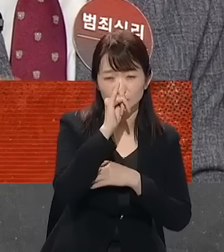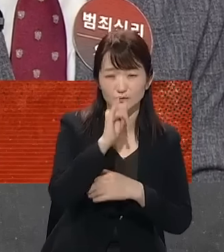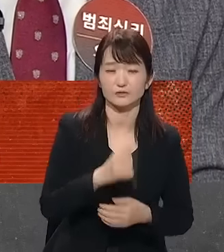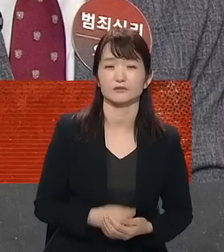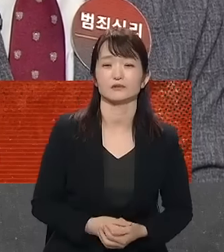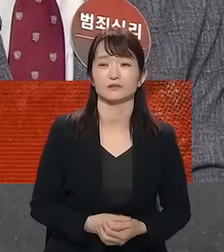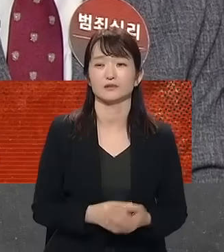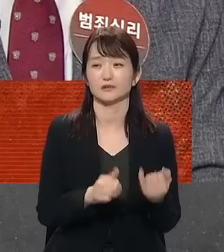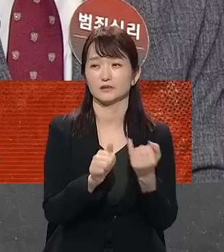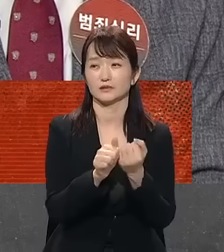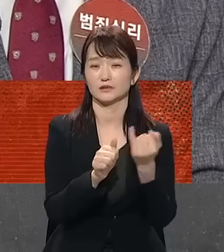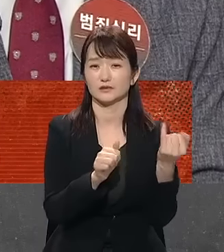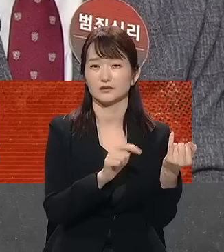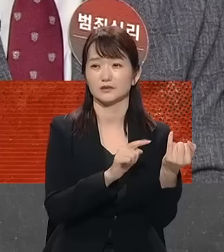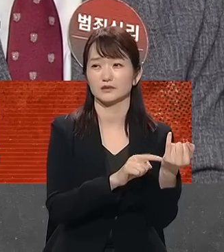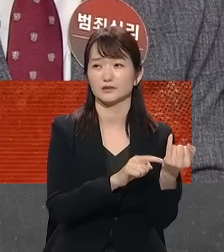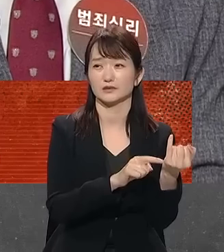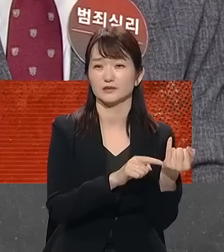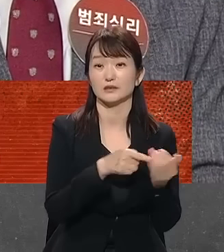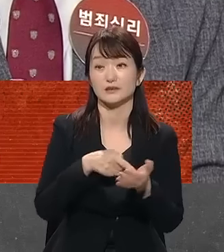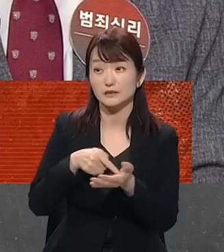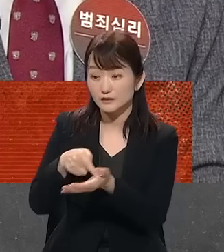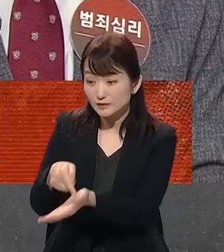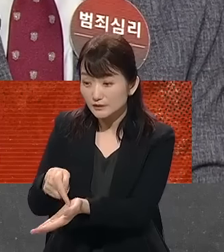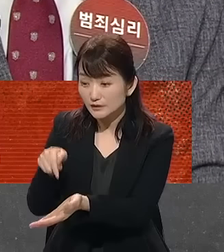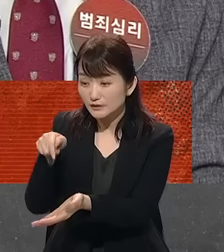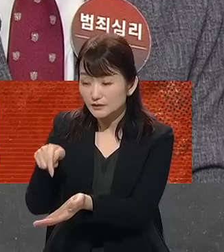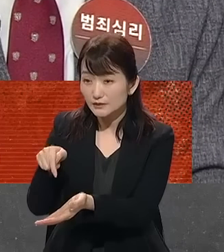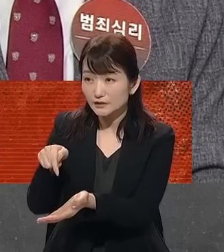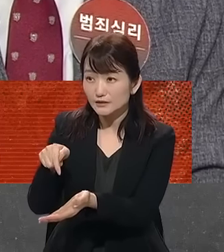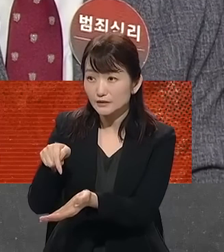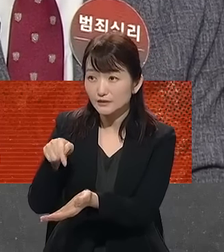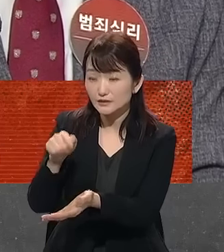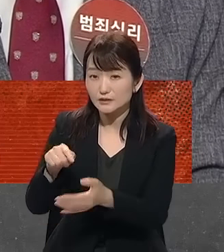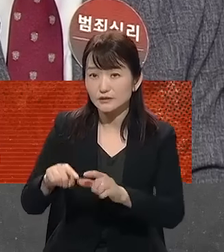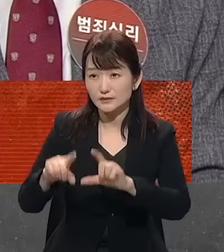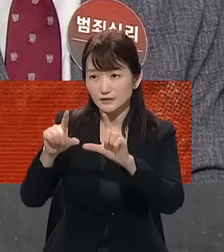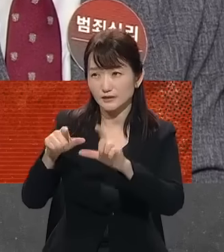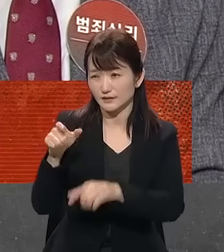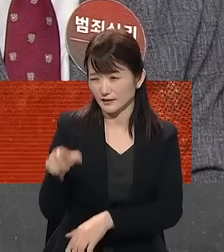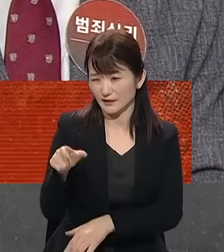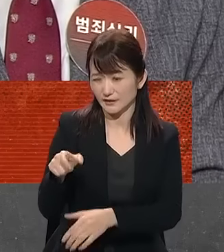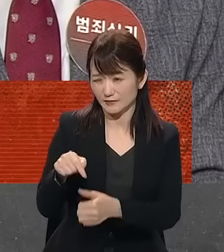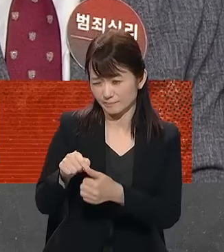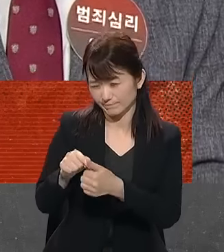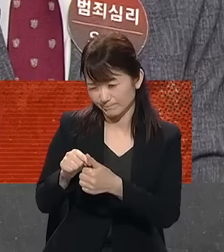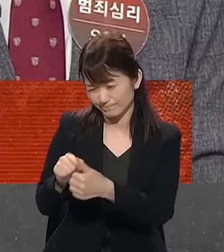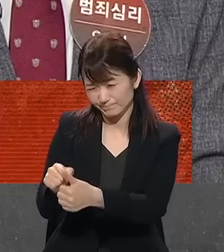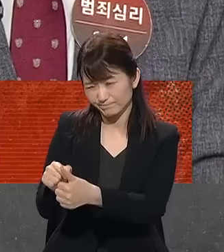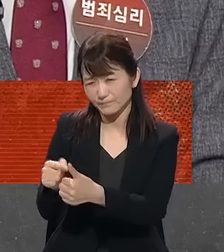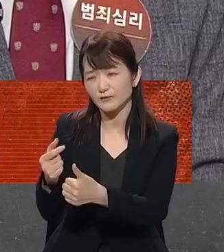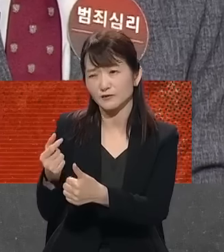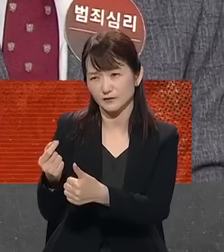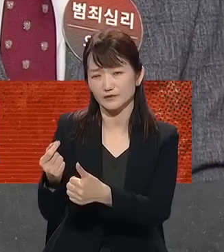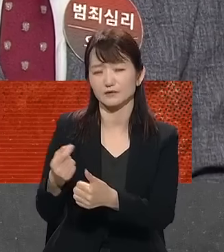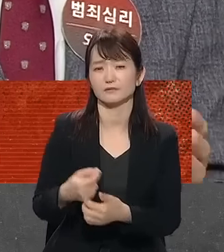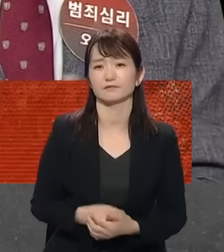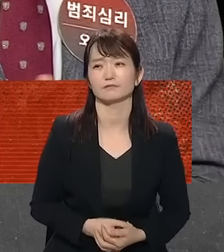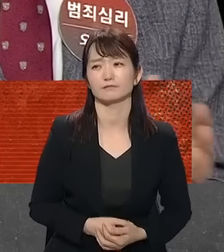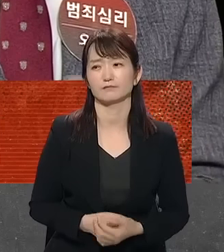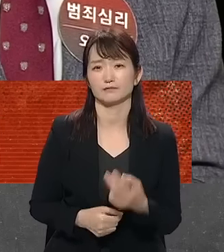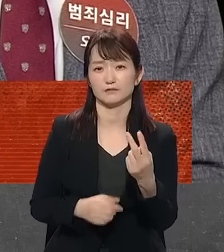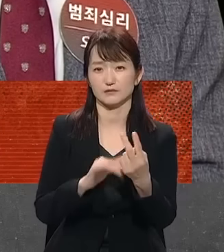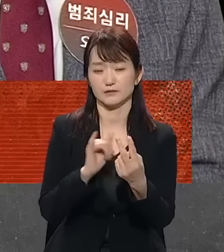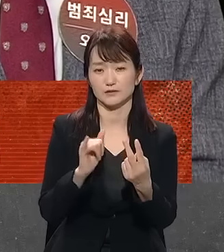때는이 아내의 어떤 그 제의가 이게 제의가 아니라 그날을 갖다가 강요한 것이 아닐까 너무 일방적이다 그래서 두